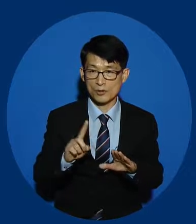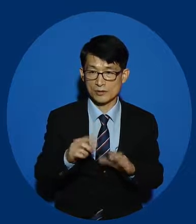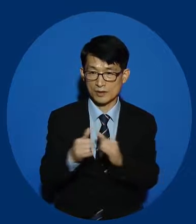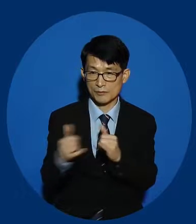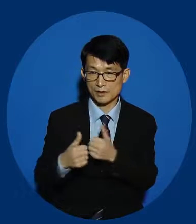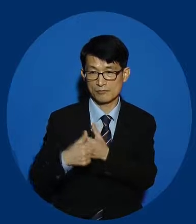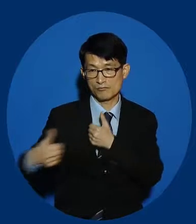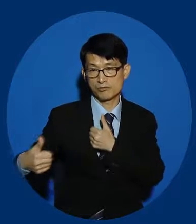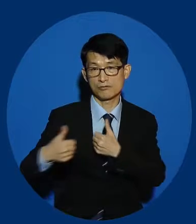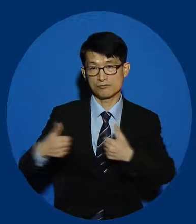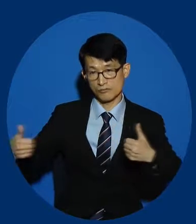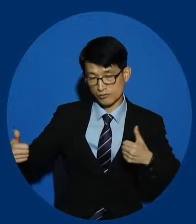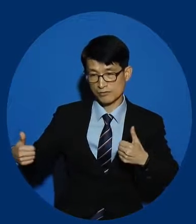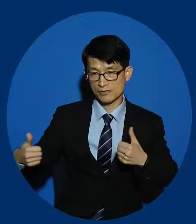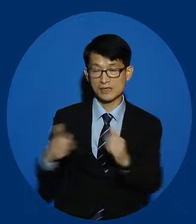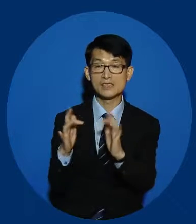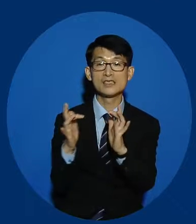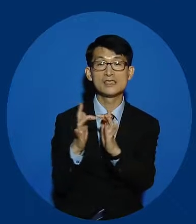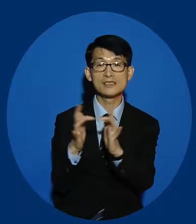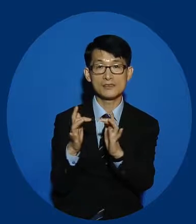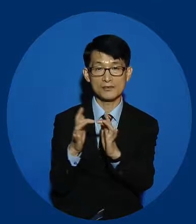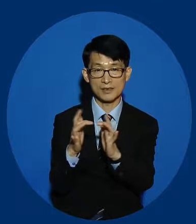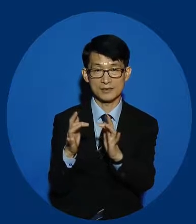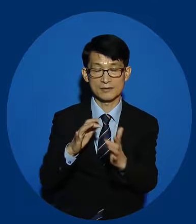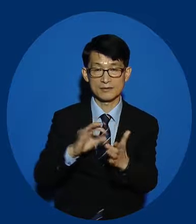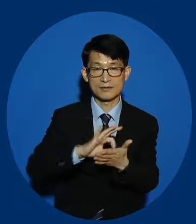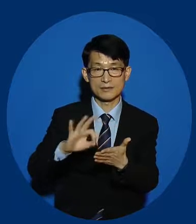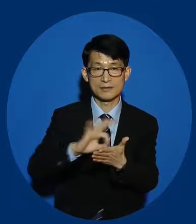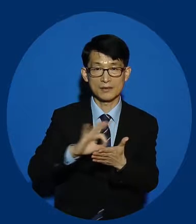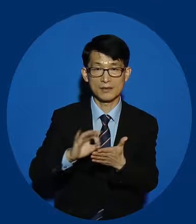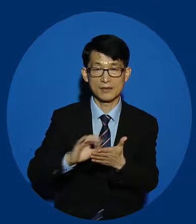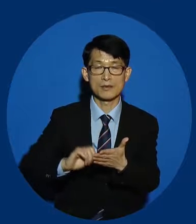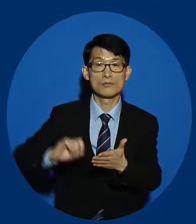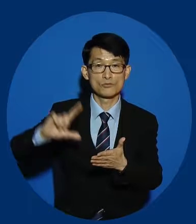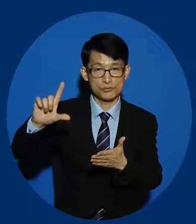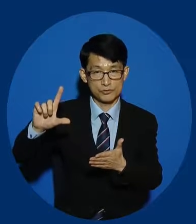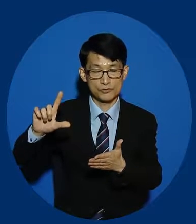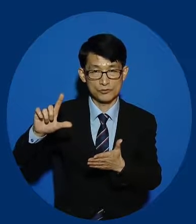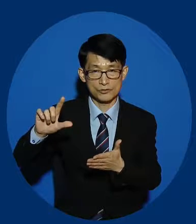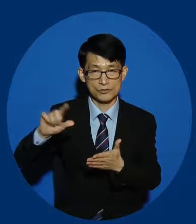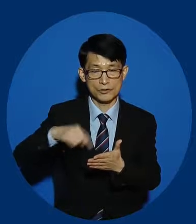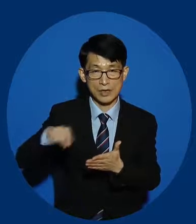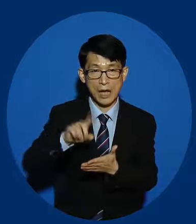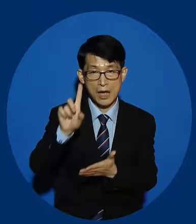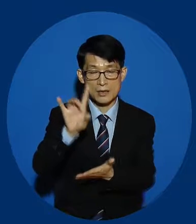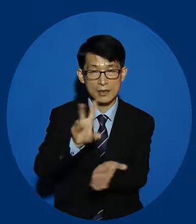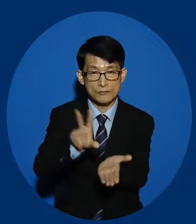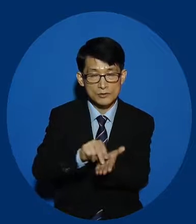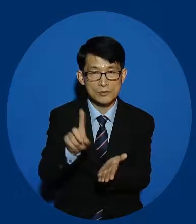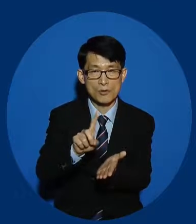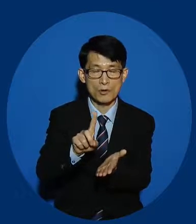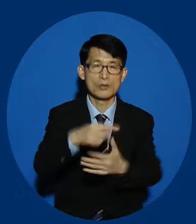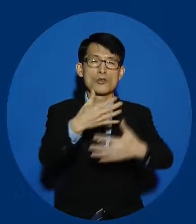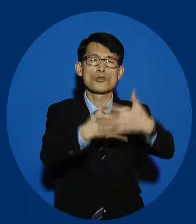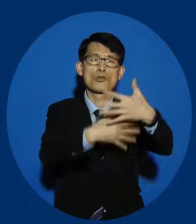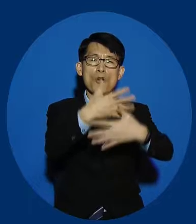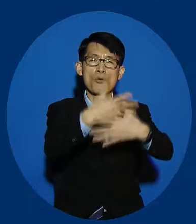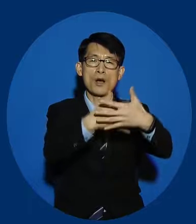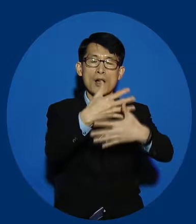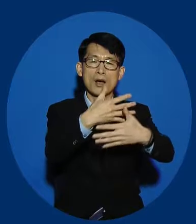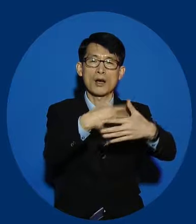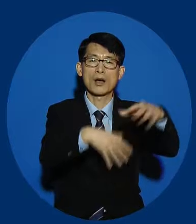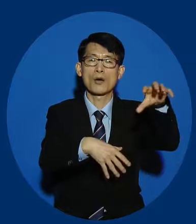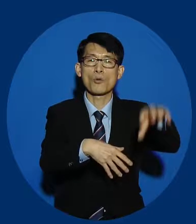보니까 다 온라인화 됐습니다. 온라인화. 그러다 보니까 그 중에 하나 큰 문제가 뭐냐면 영화관이 지금 굉장히